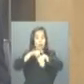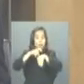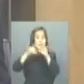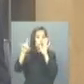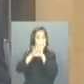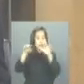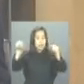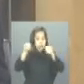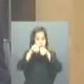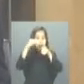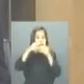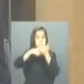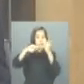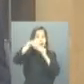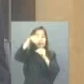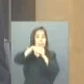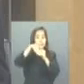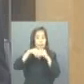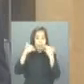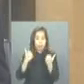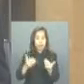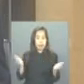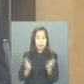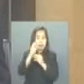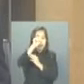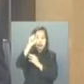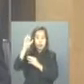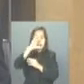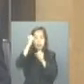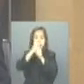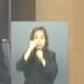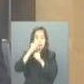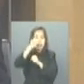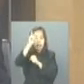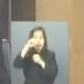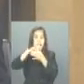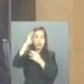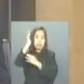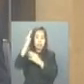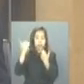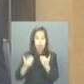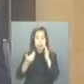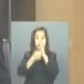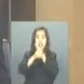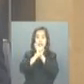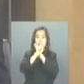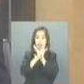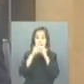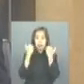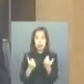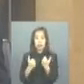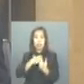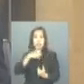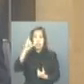การเมืองเร่งช่วยผู้สมัครส.ส.หาเสียงโดยที่ปรึกษาพรรคประชาธิปัตย์ที่ลงพื้นที่จังหวัดศรีสะเกษก็ระบุว่ายังไม่ได้ประเมินที่นั่งในภ